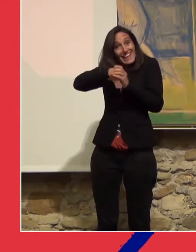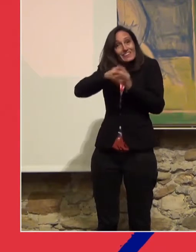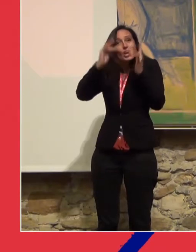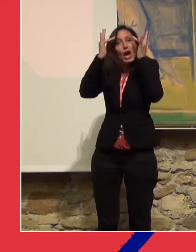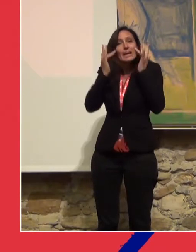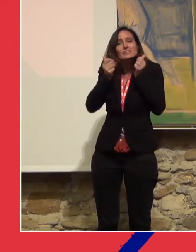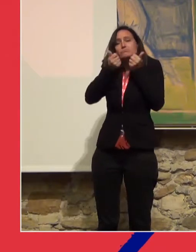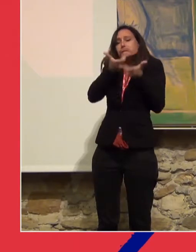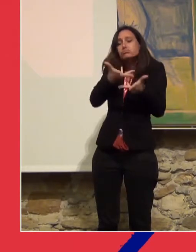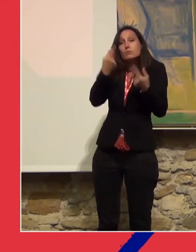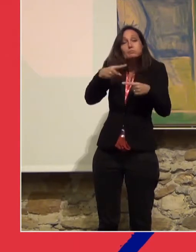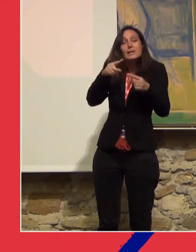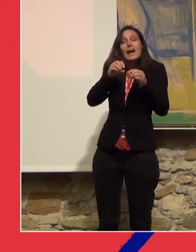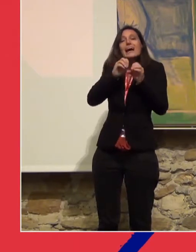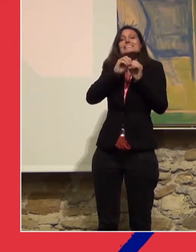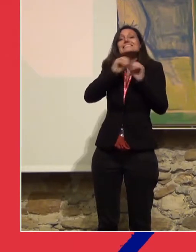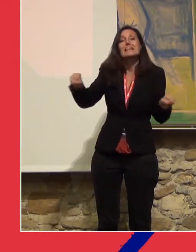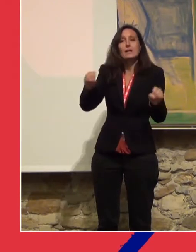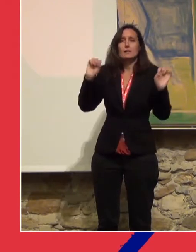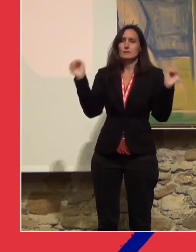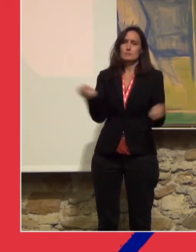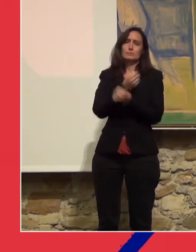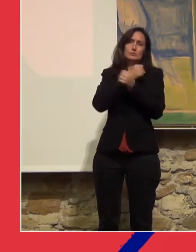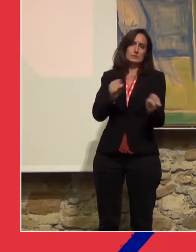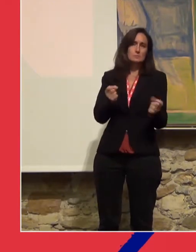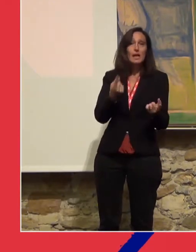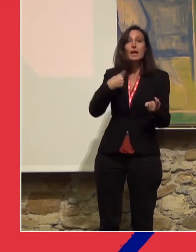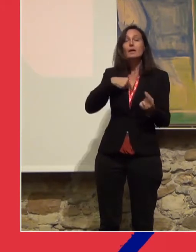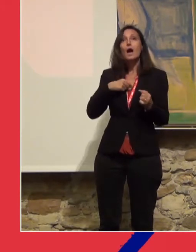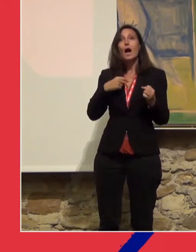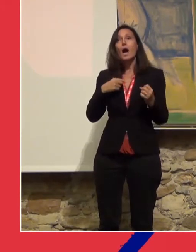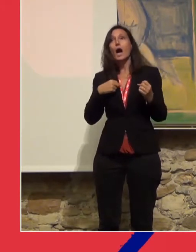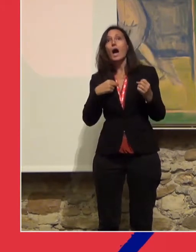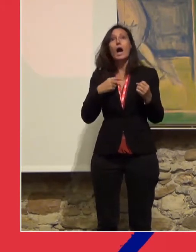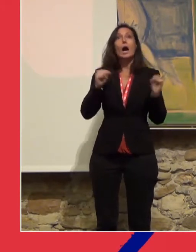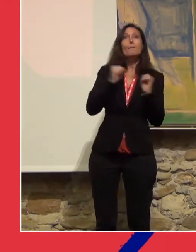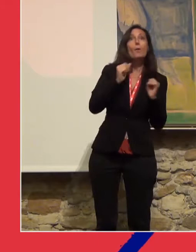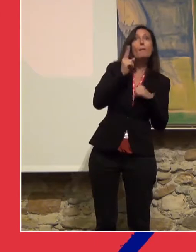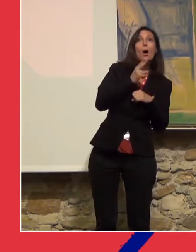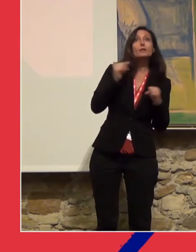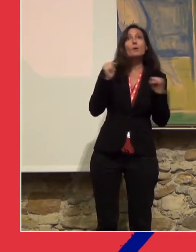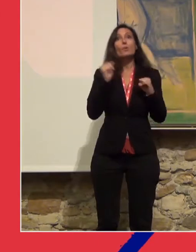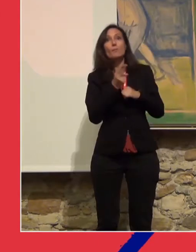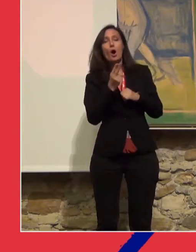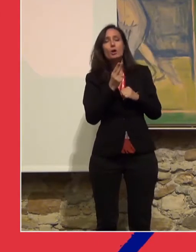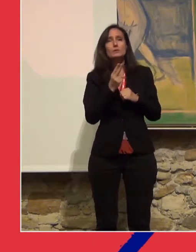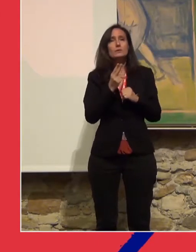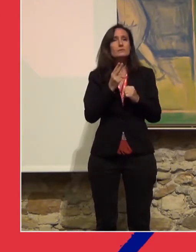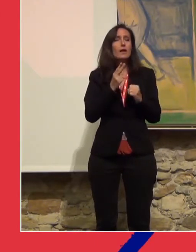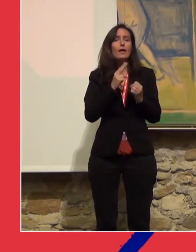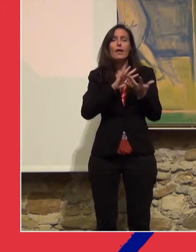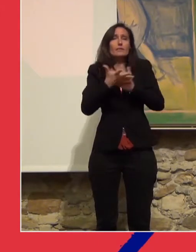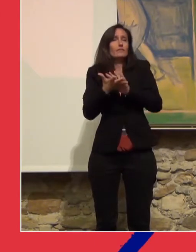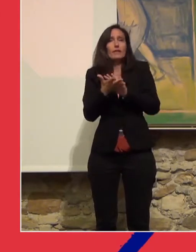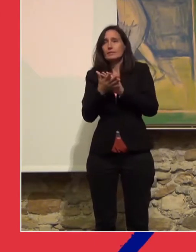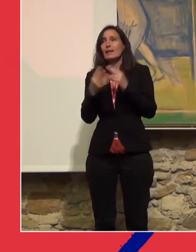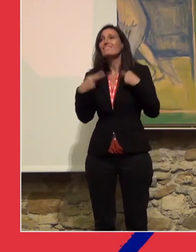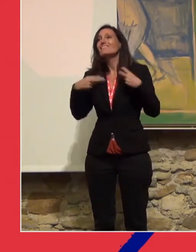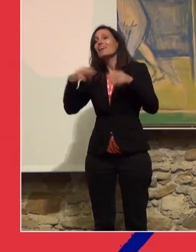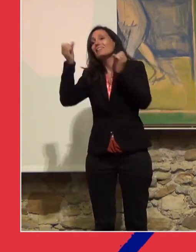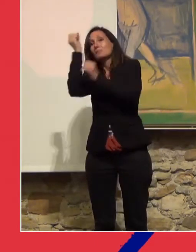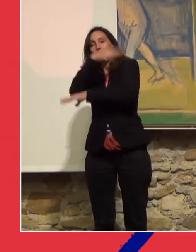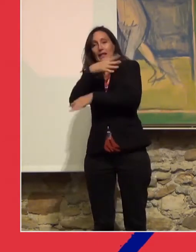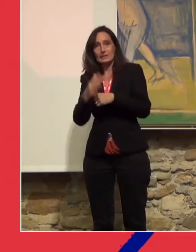morire, ci dimentichiamo di vivere. Dobbiamo scegliere fra un'idea di salute che nega la libertà